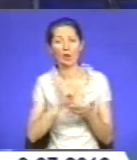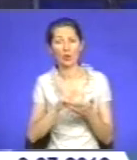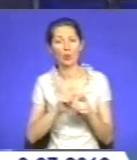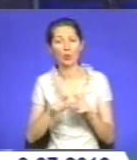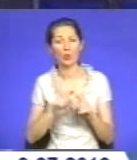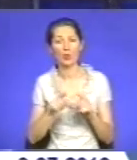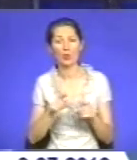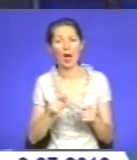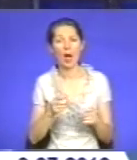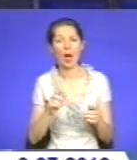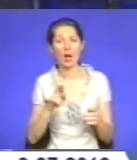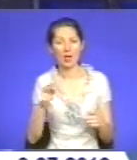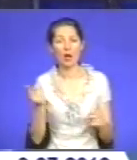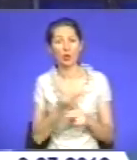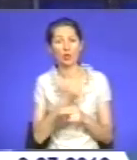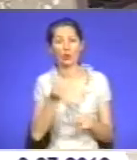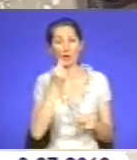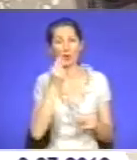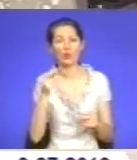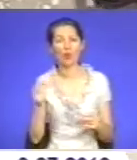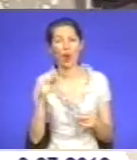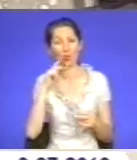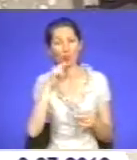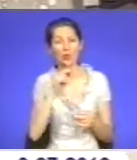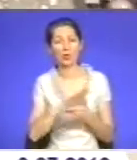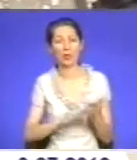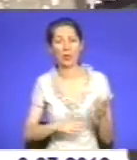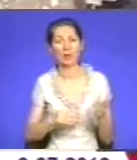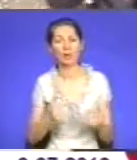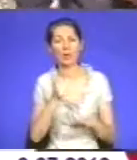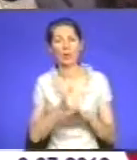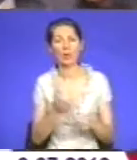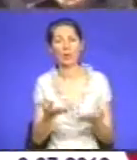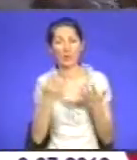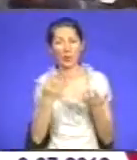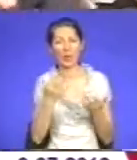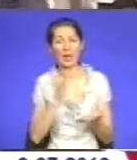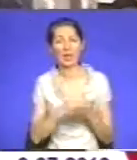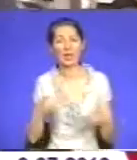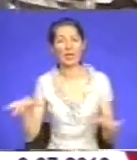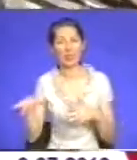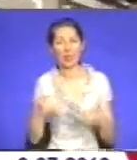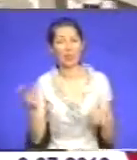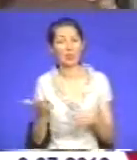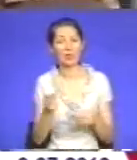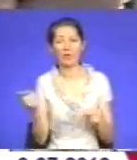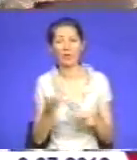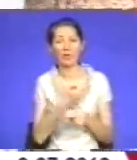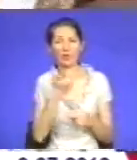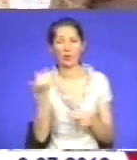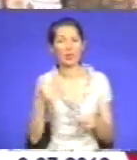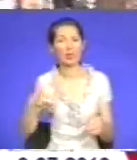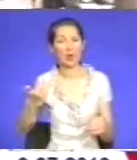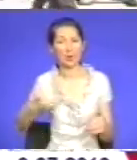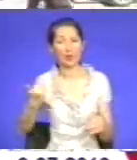харчового отруєння – далі у сюжеті. Основними проявами отруєння є слабкість, відсутність апетиту, підвищення